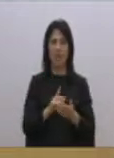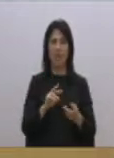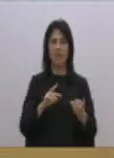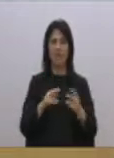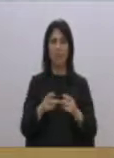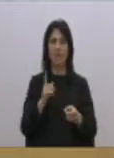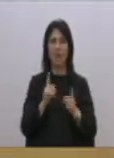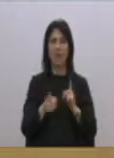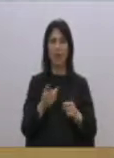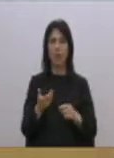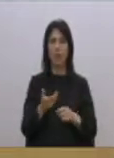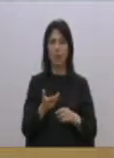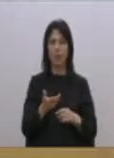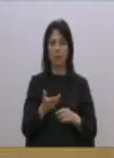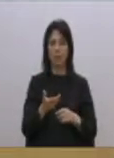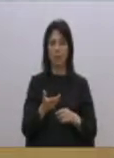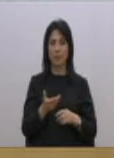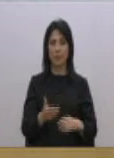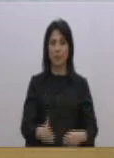ცვლილებები რეალურად, რომელიც